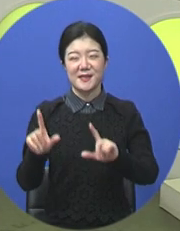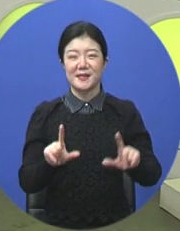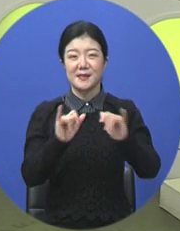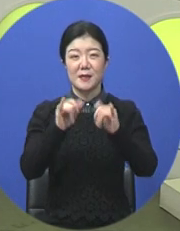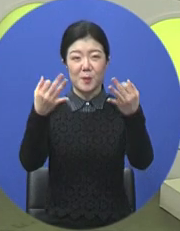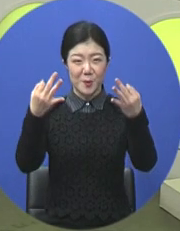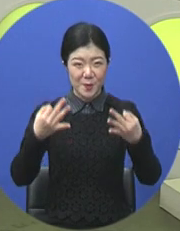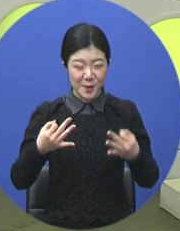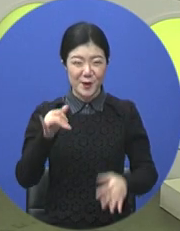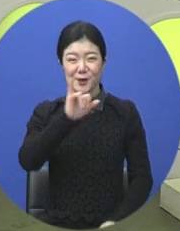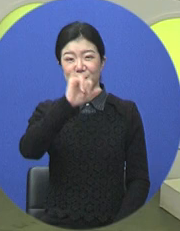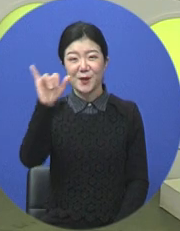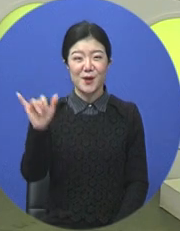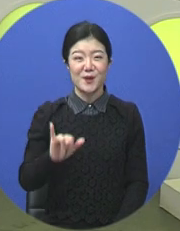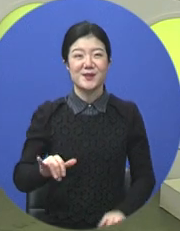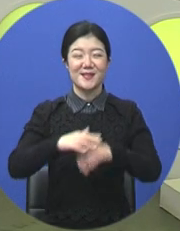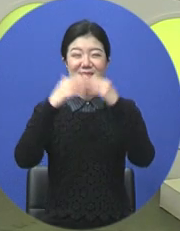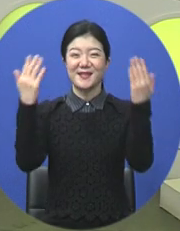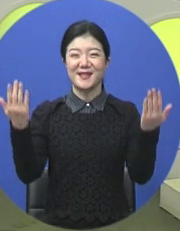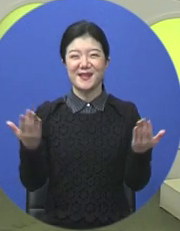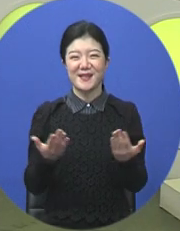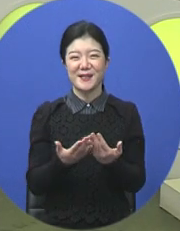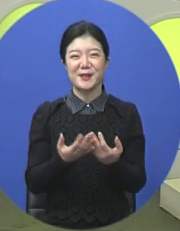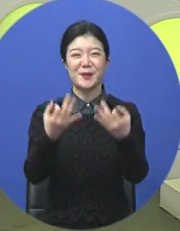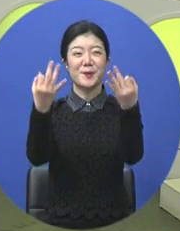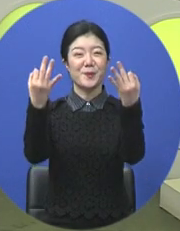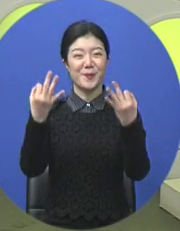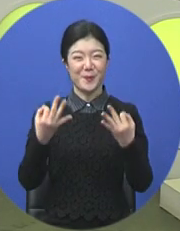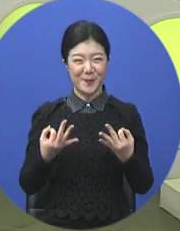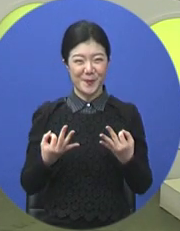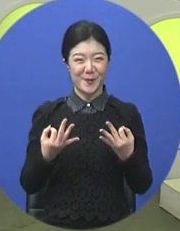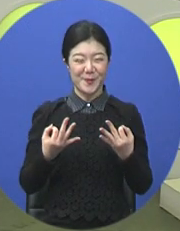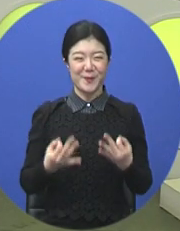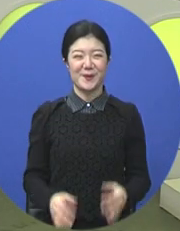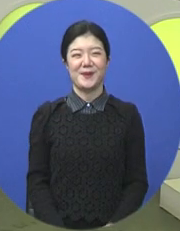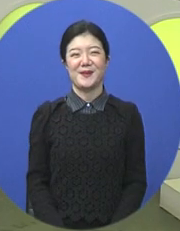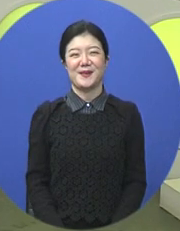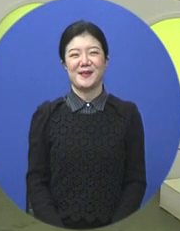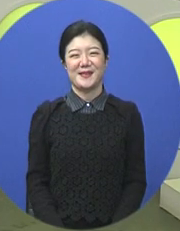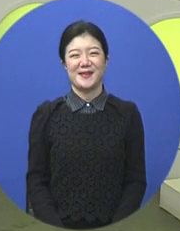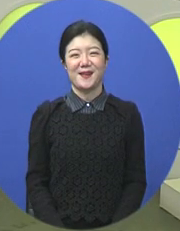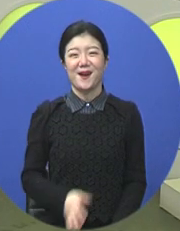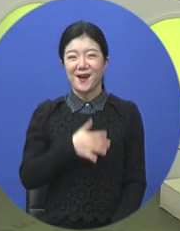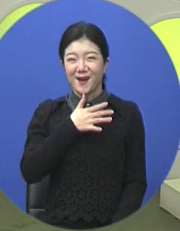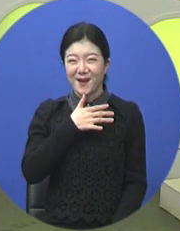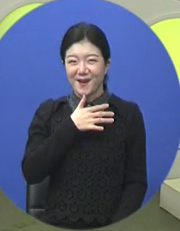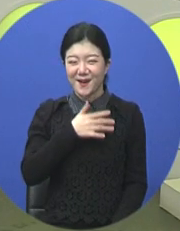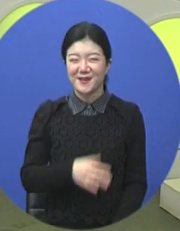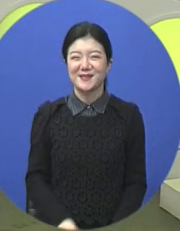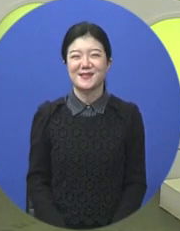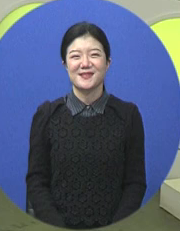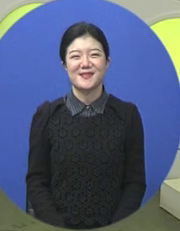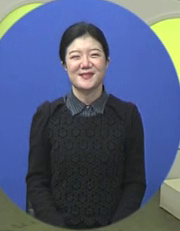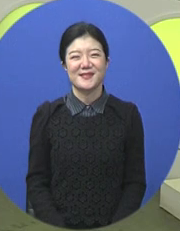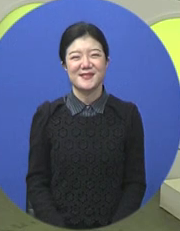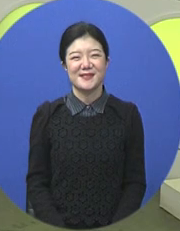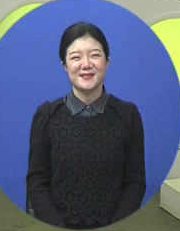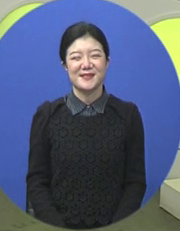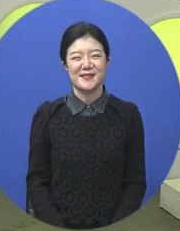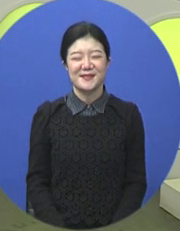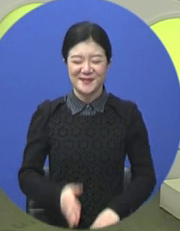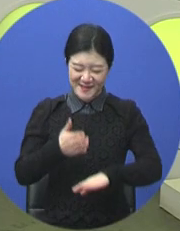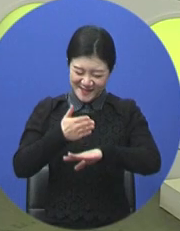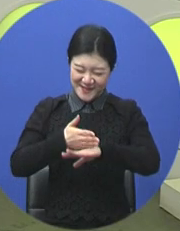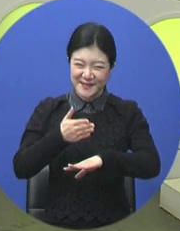계시죠 전국적으로 되게 또 시청자분들이 뿐만 하시니까 어 그럼 됐어 군요 뭐 그걸